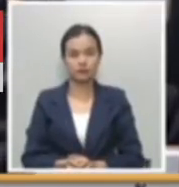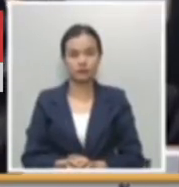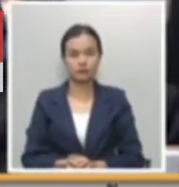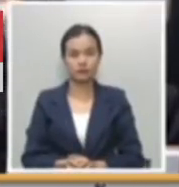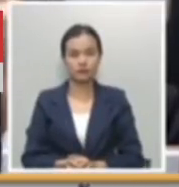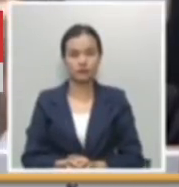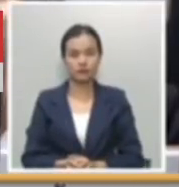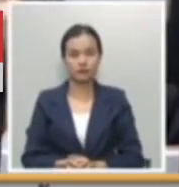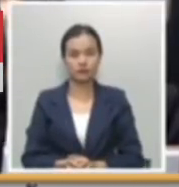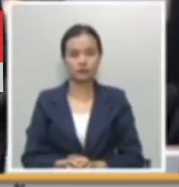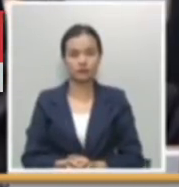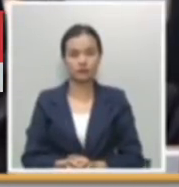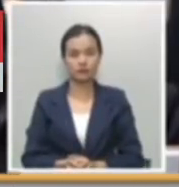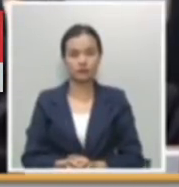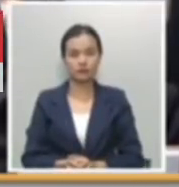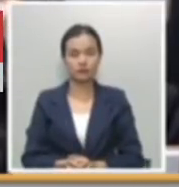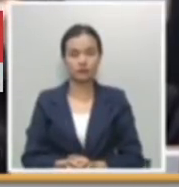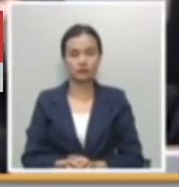พี่น้องครับ